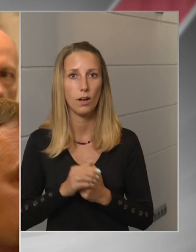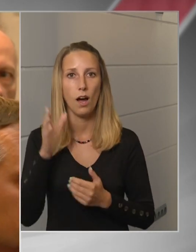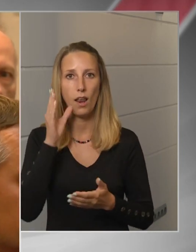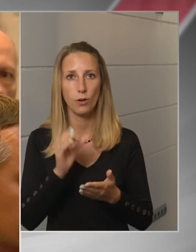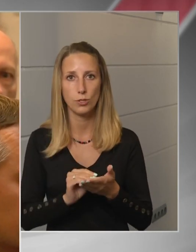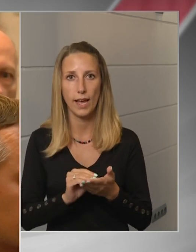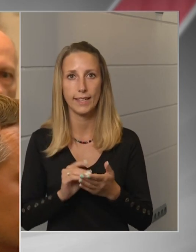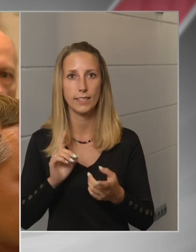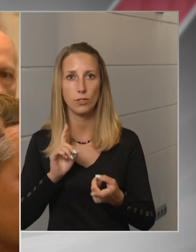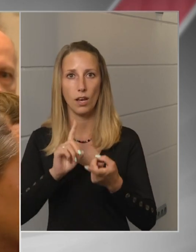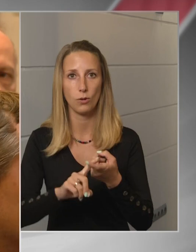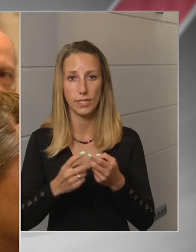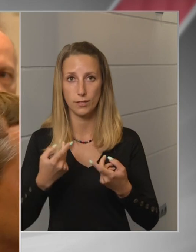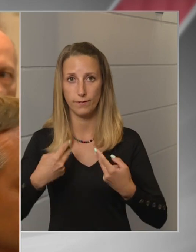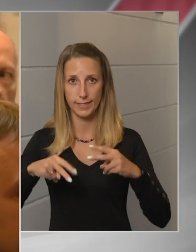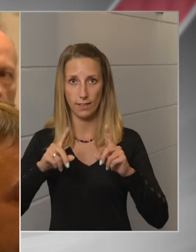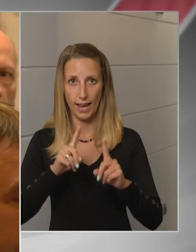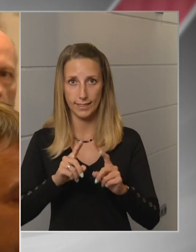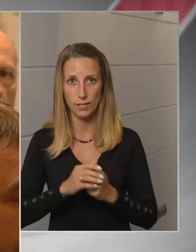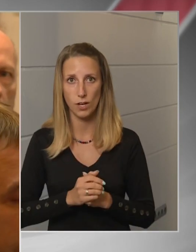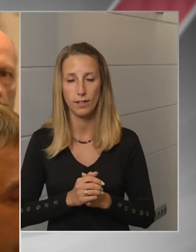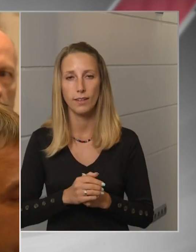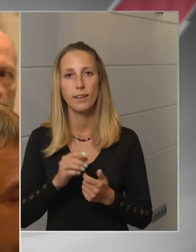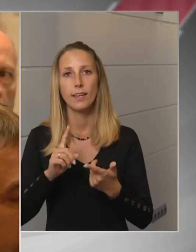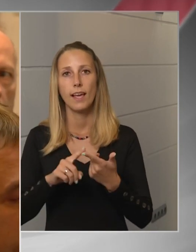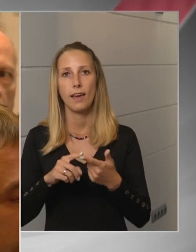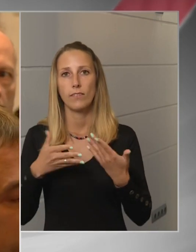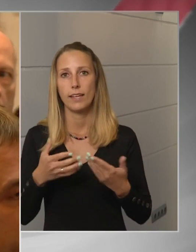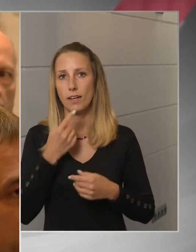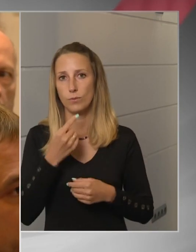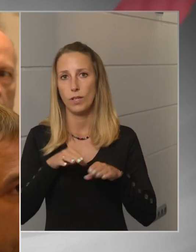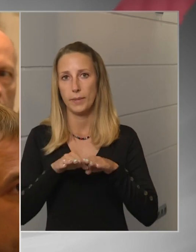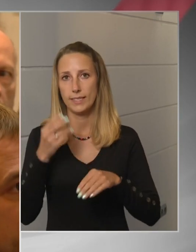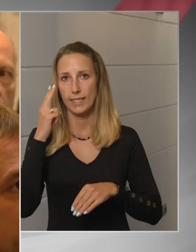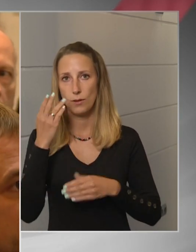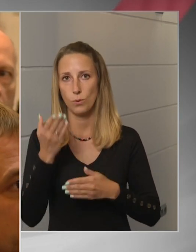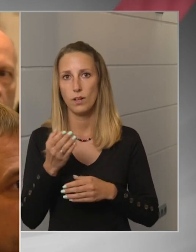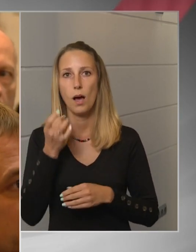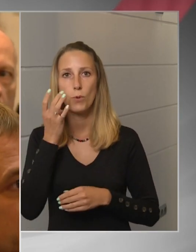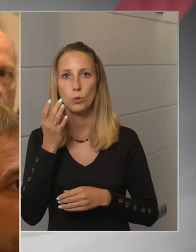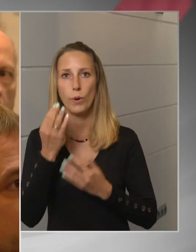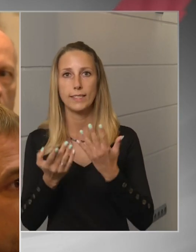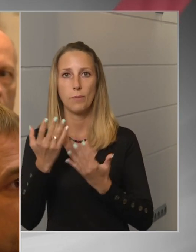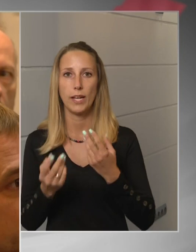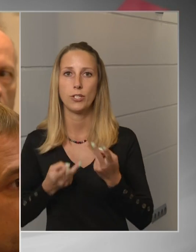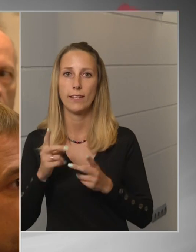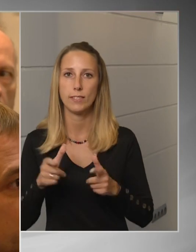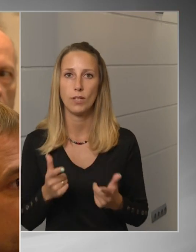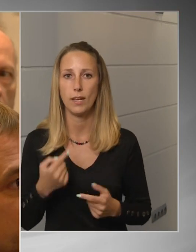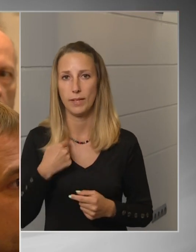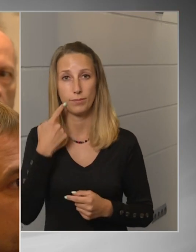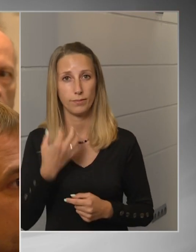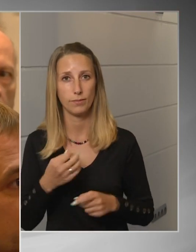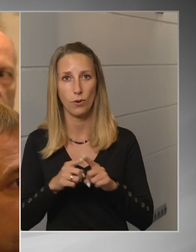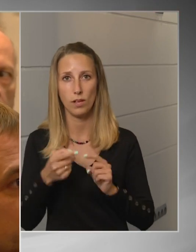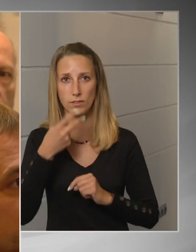lakossági csatlakozás visszaállítása. Illetve azt mondta a miniszter úr, hogy a bruttó elszámolás az kedvezőtlenebb, de én hallottam